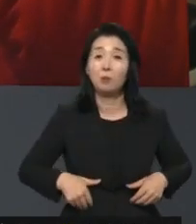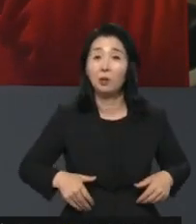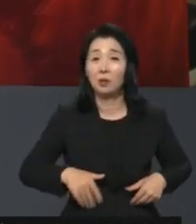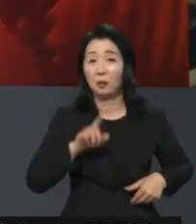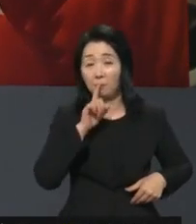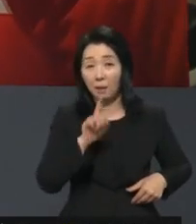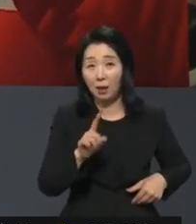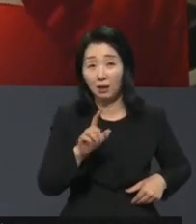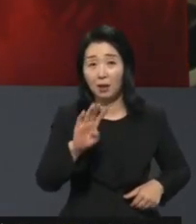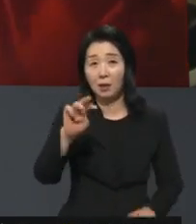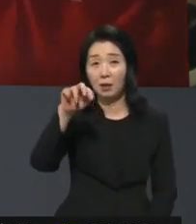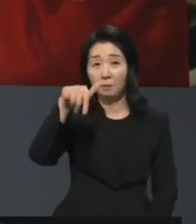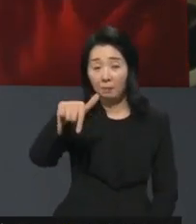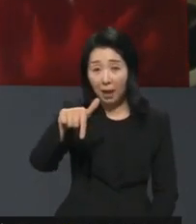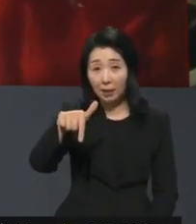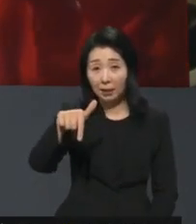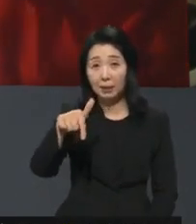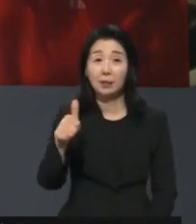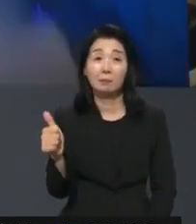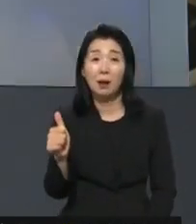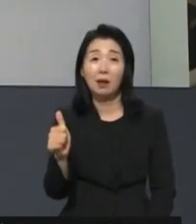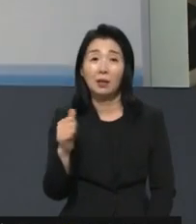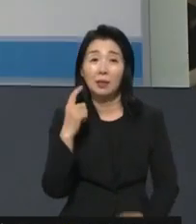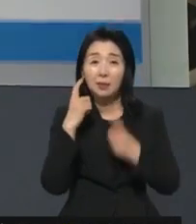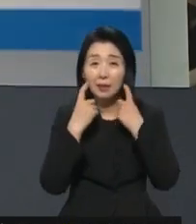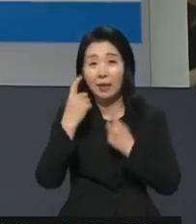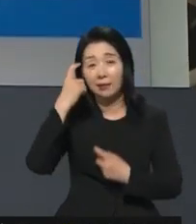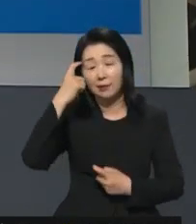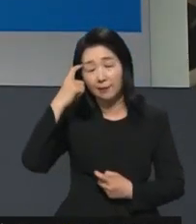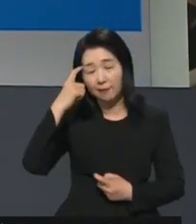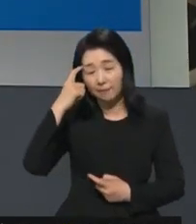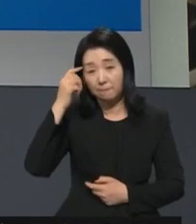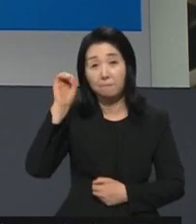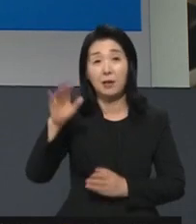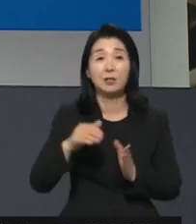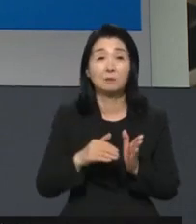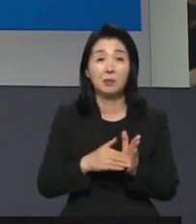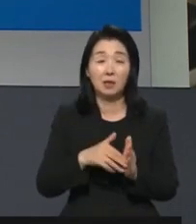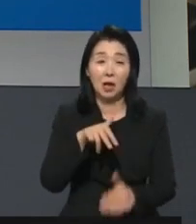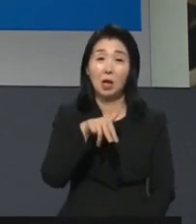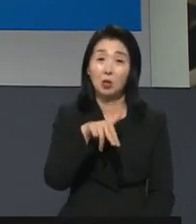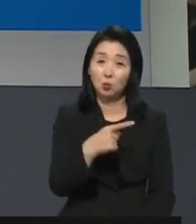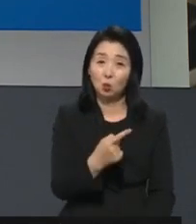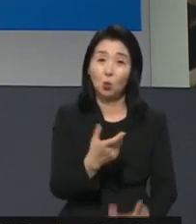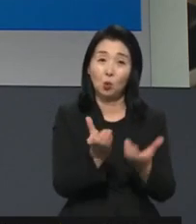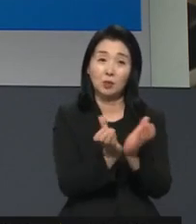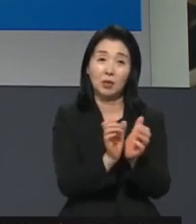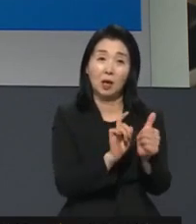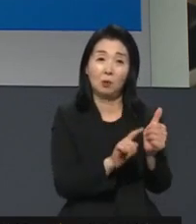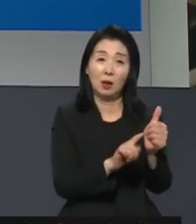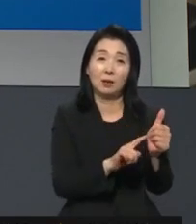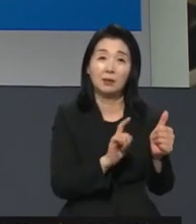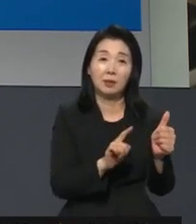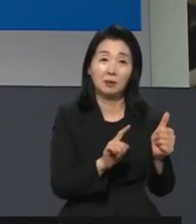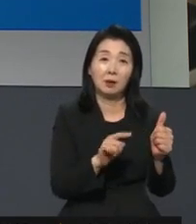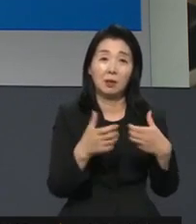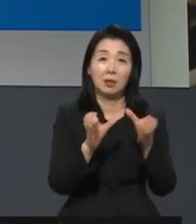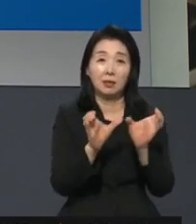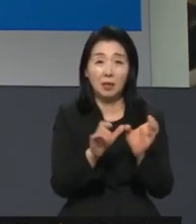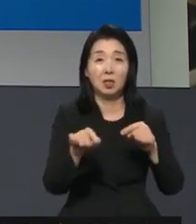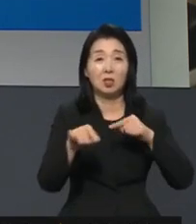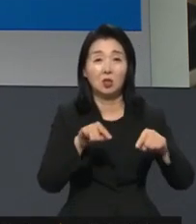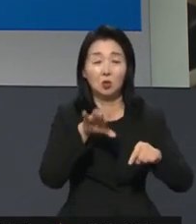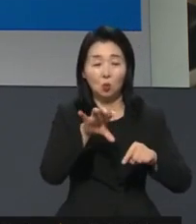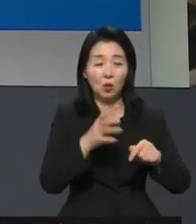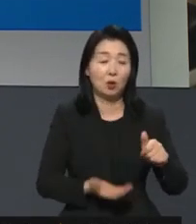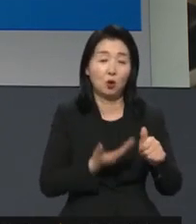한다고 했습니다. 박성준 대변인은 개인 의견임을 전제하면서 이 조 전 장관에 대해서도 당 차원의 정치적 공간을